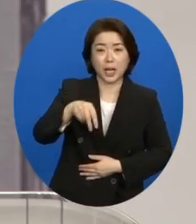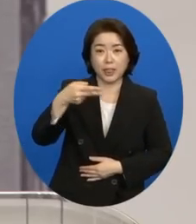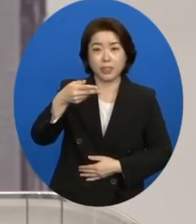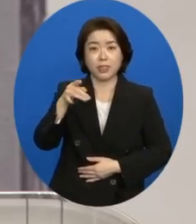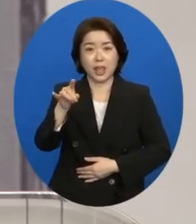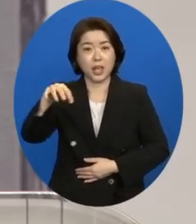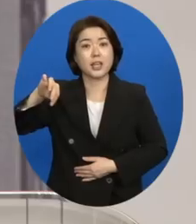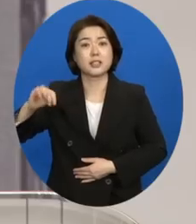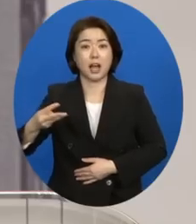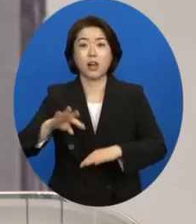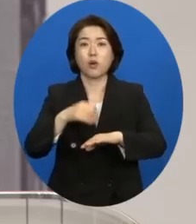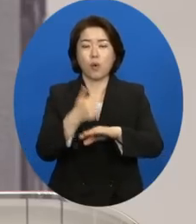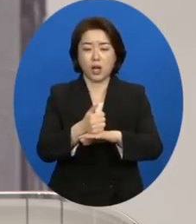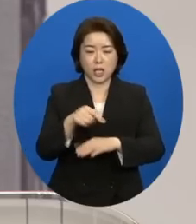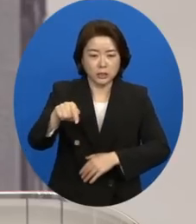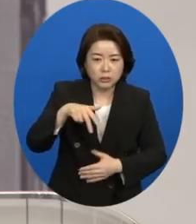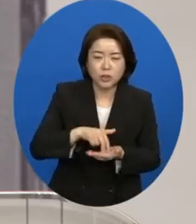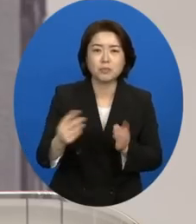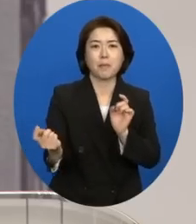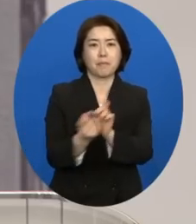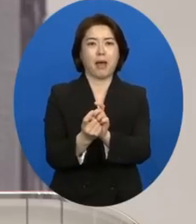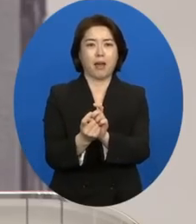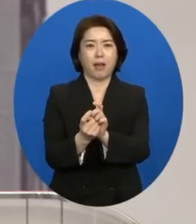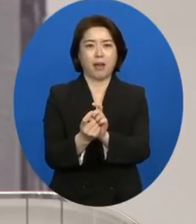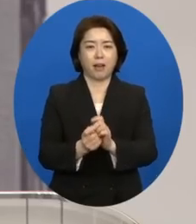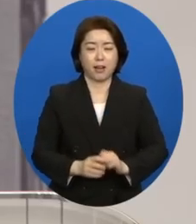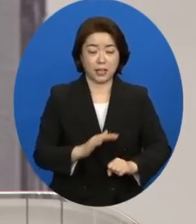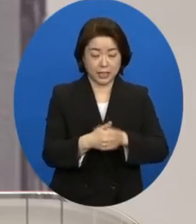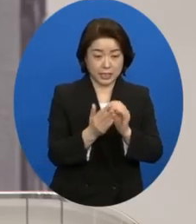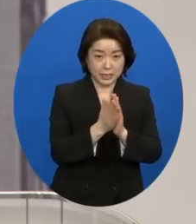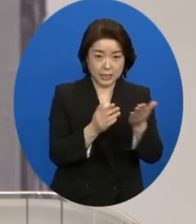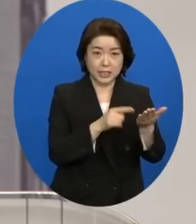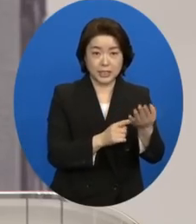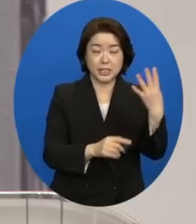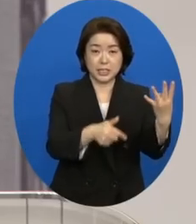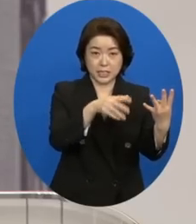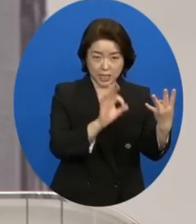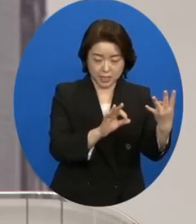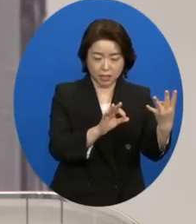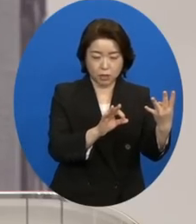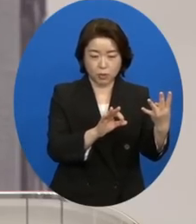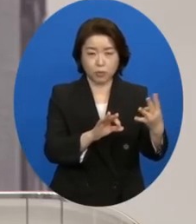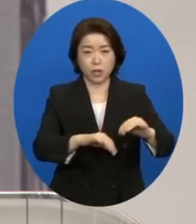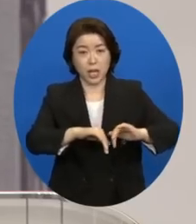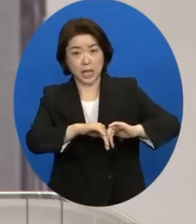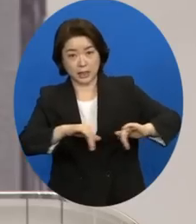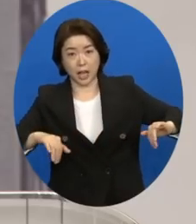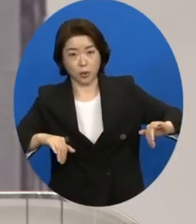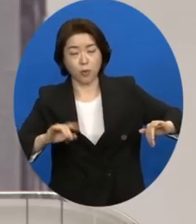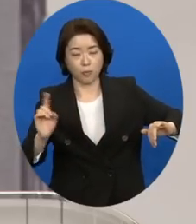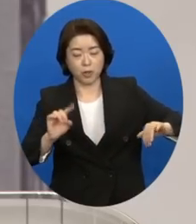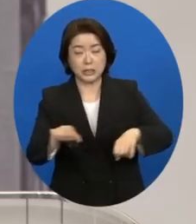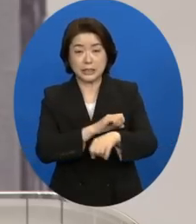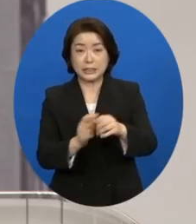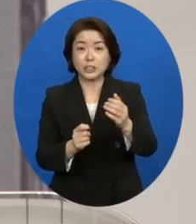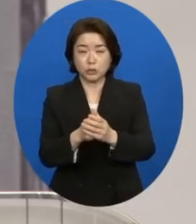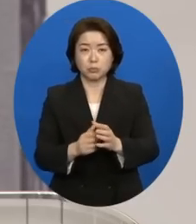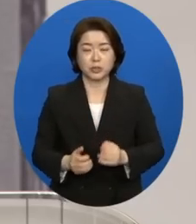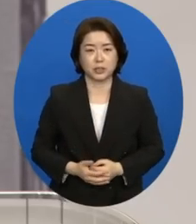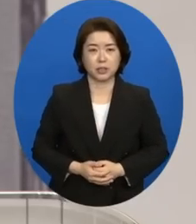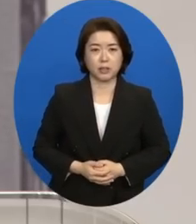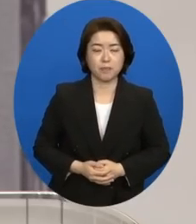처에 있었습니다이 본문 4장은 다른 장과 굉장히 독특한 장인데 왜냐면 1인칭